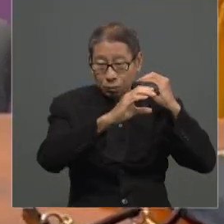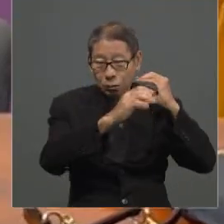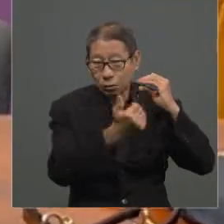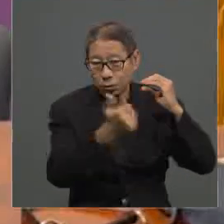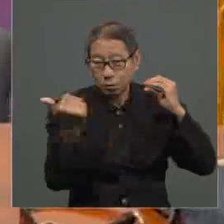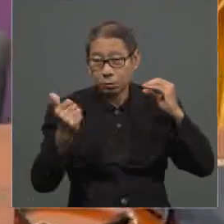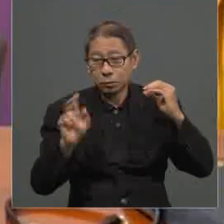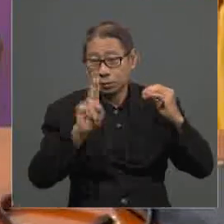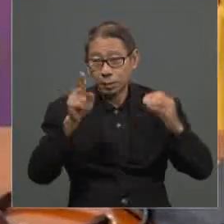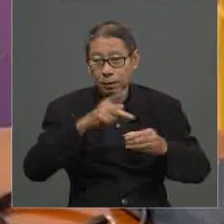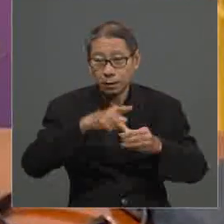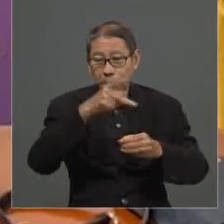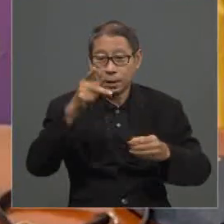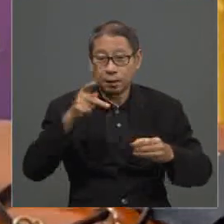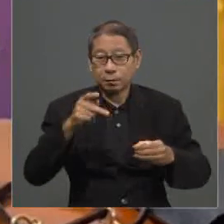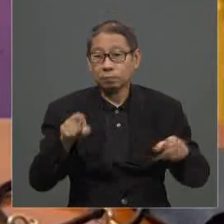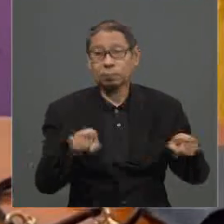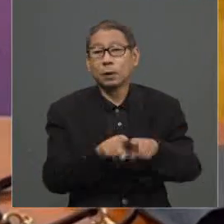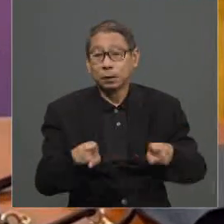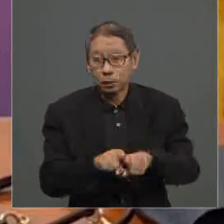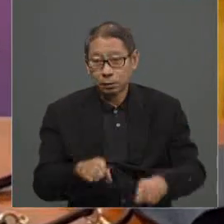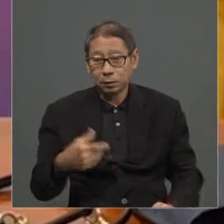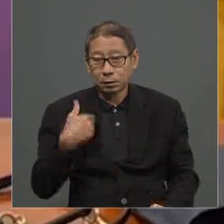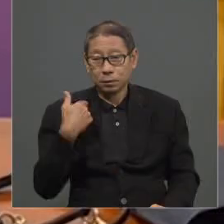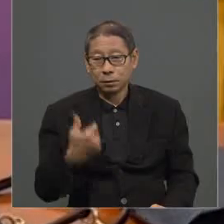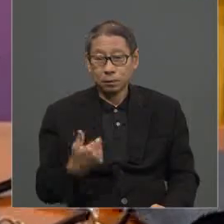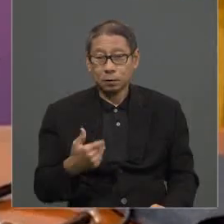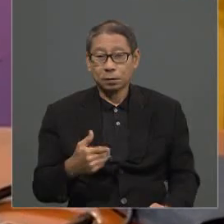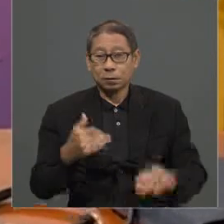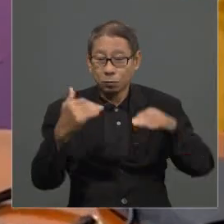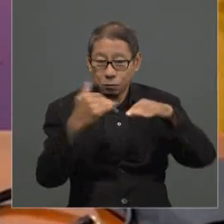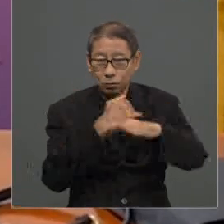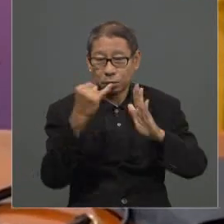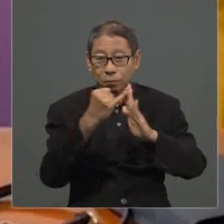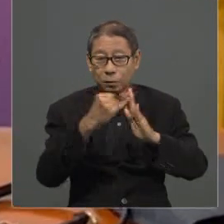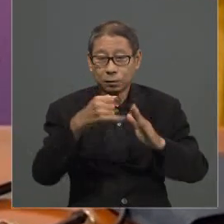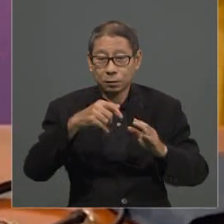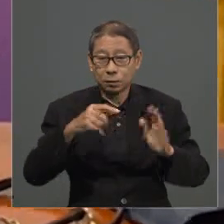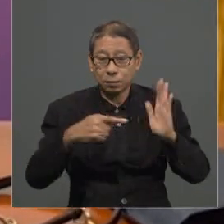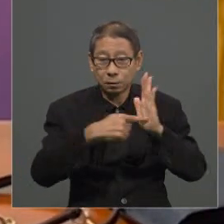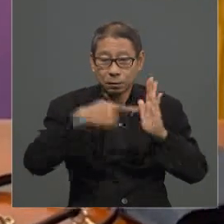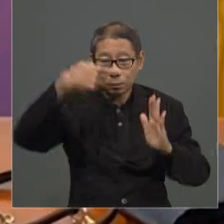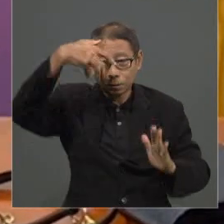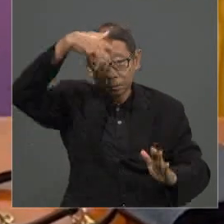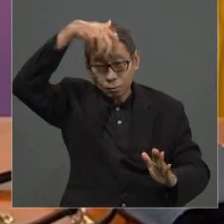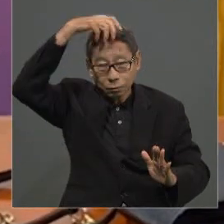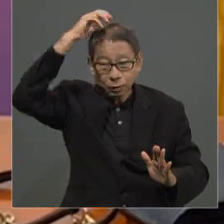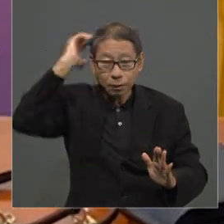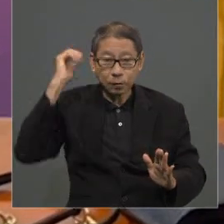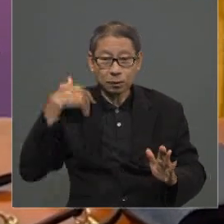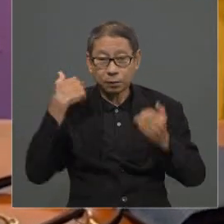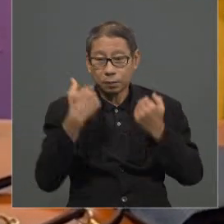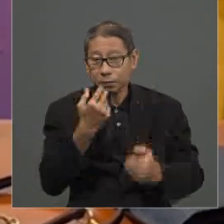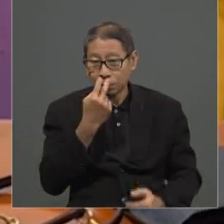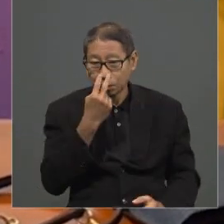ที่ใช้ CNG เหมือนกันเนี่ยทางคุณอัชรานิสัยสัตว์ขนส่งจังหวัดสิงห์บุรีและรักษาการขนส่งจังหวัดลพบุรีเปิดเผยครับว่า